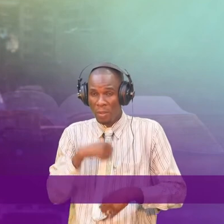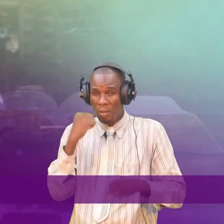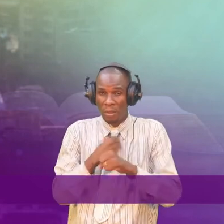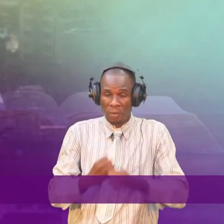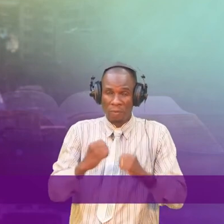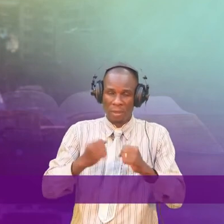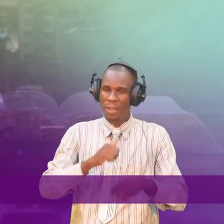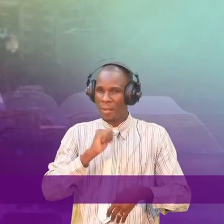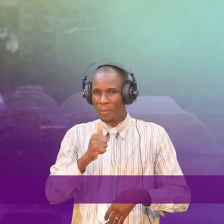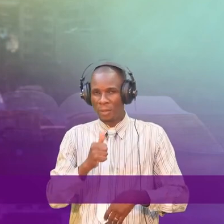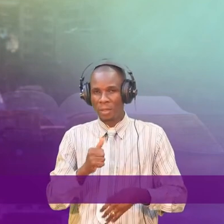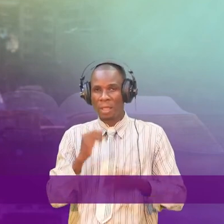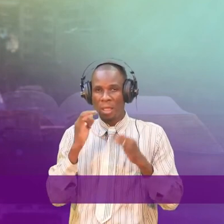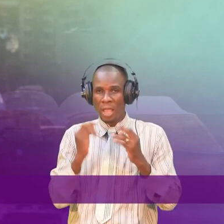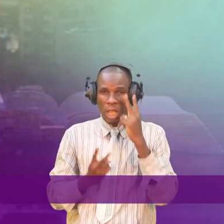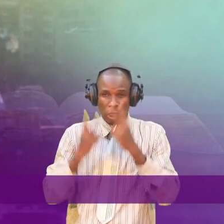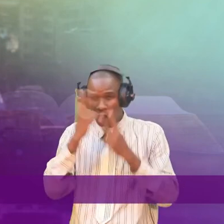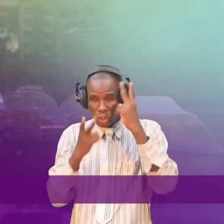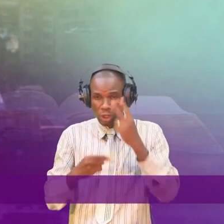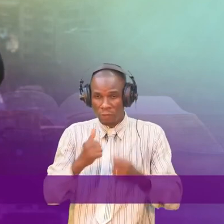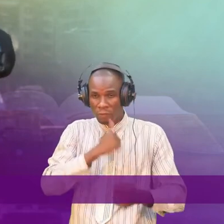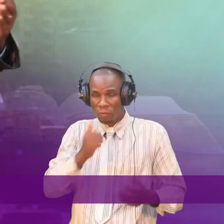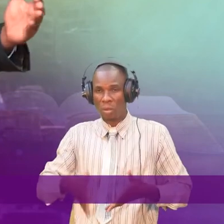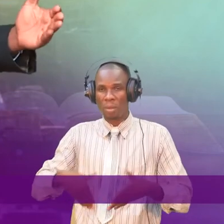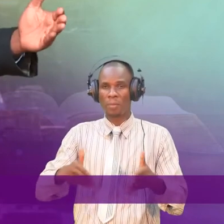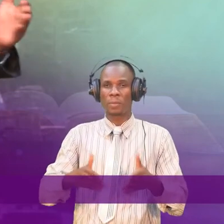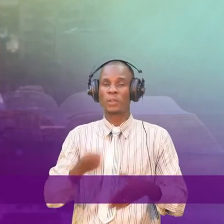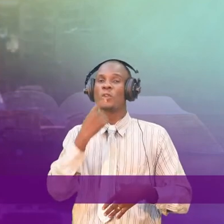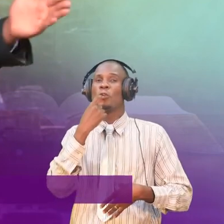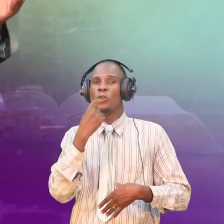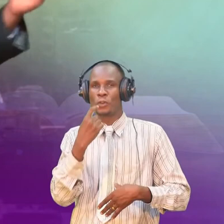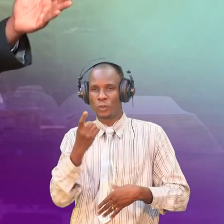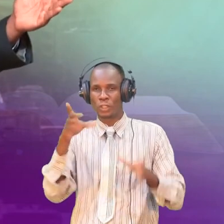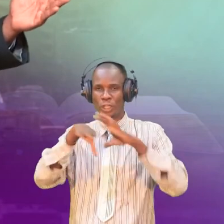muweze kuchukua damu ya Yesu Kristo kwa muhimu sana.